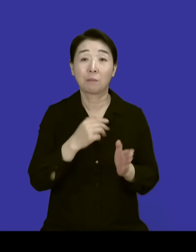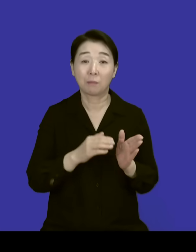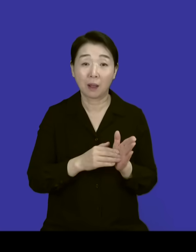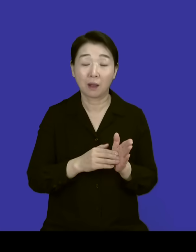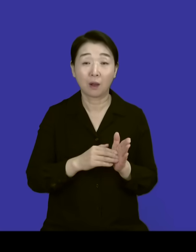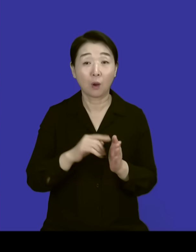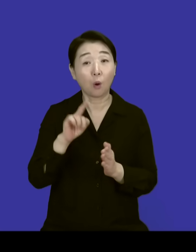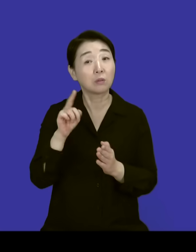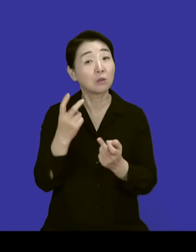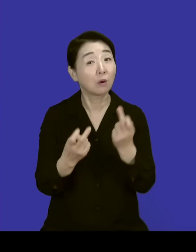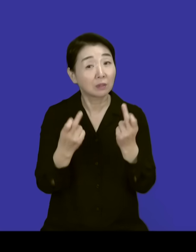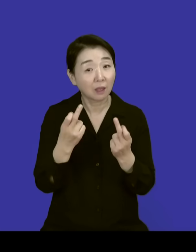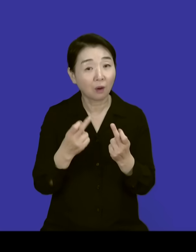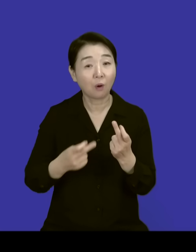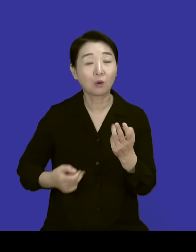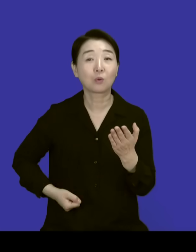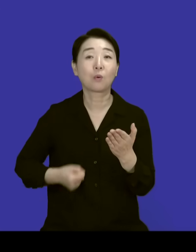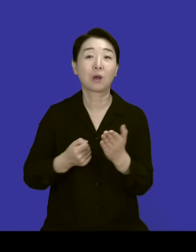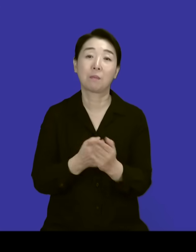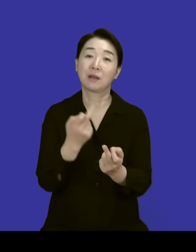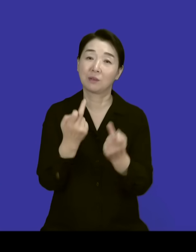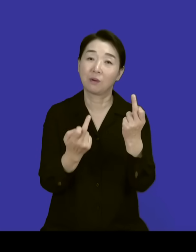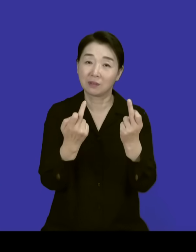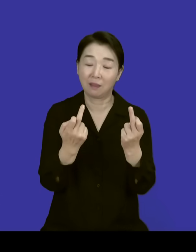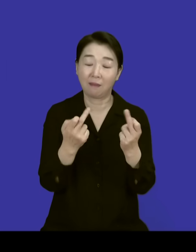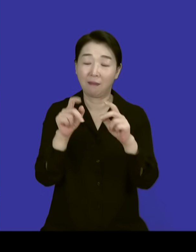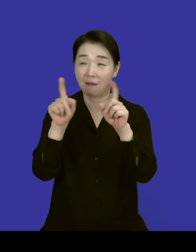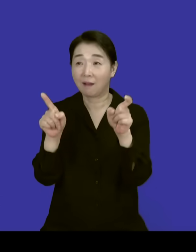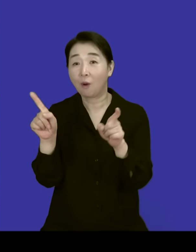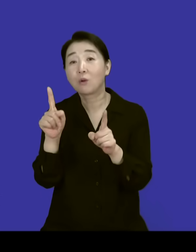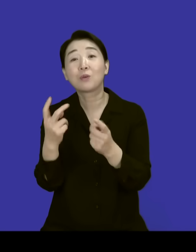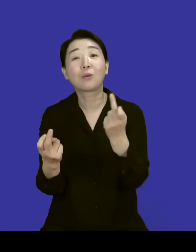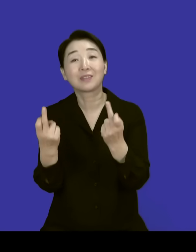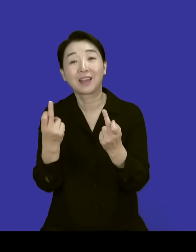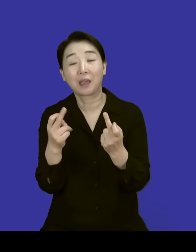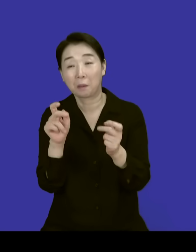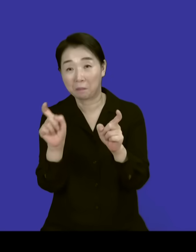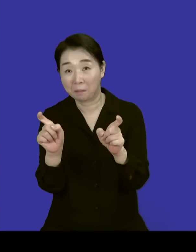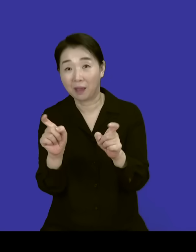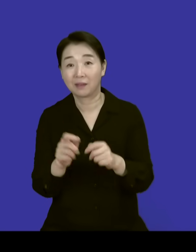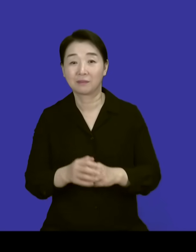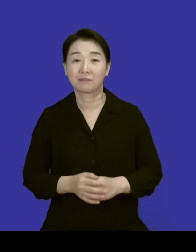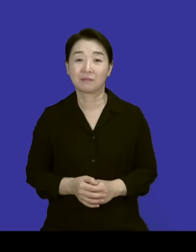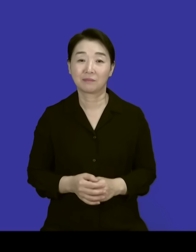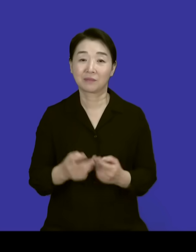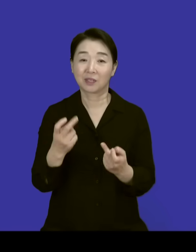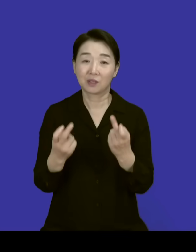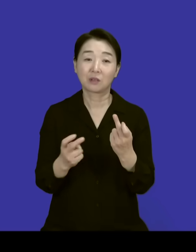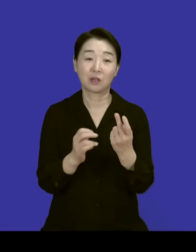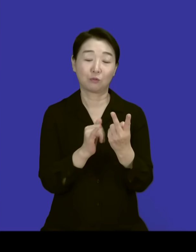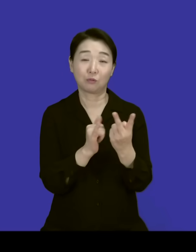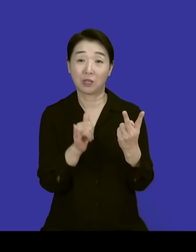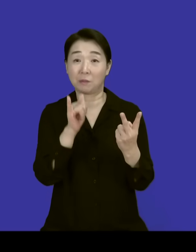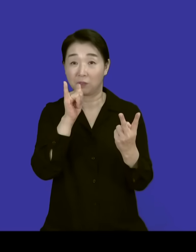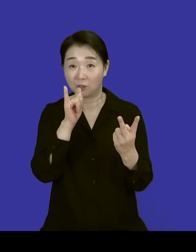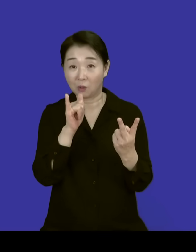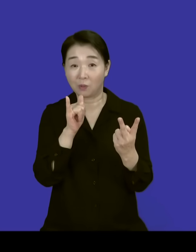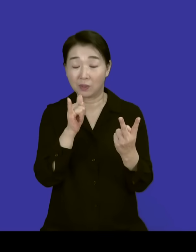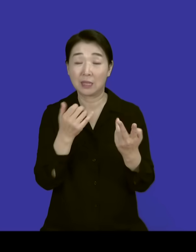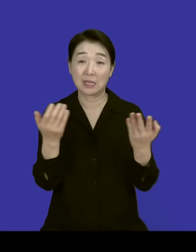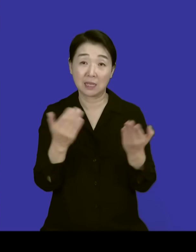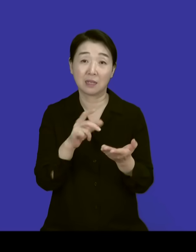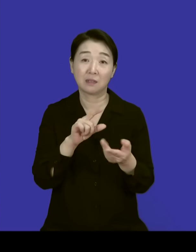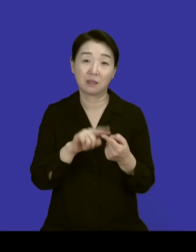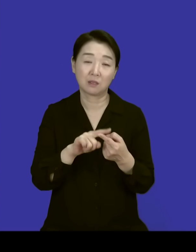형제예요? 예, 그래서 용감한 형제, 어느 형제라고 이제 가로 열고 한 가로 열고, 건데 예. 두 형제가 이제 뭐 있었던 일들, 제가 있었던 실제 일들,